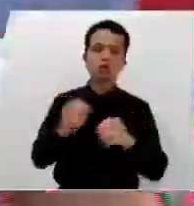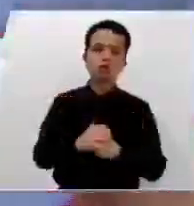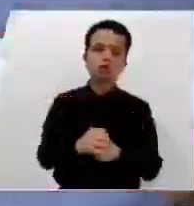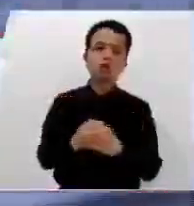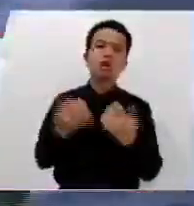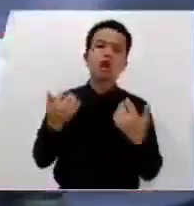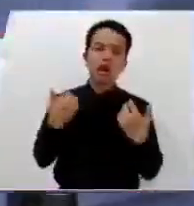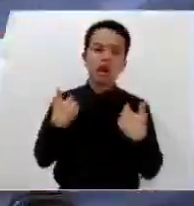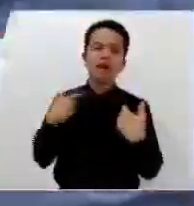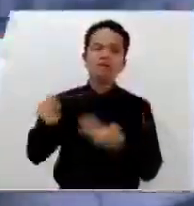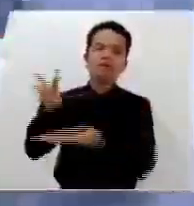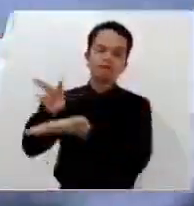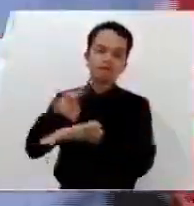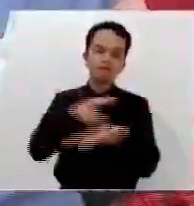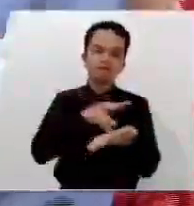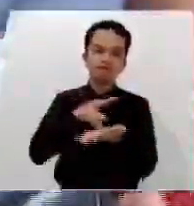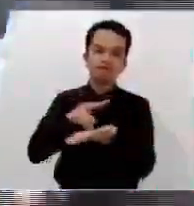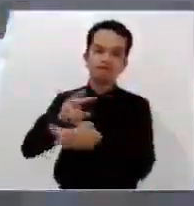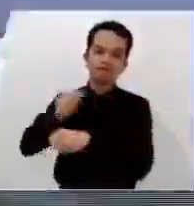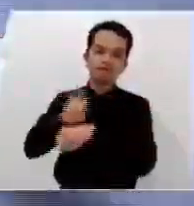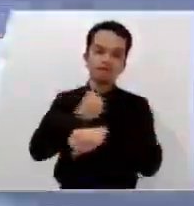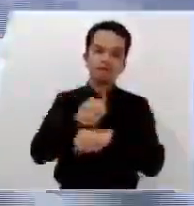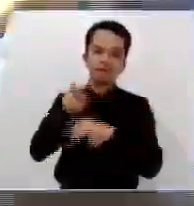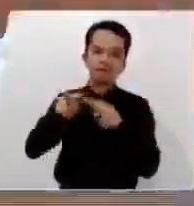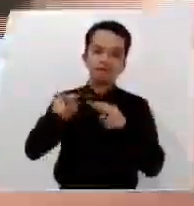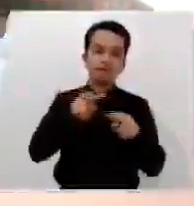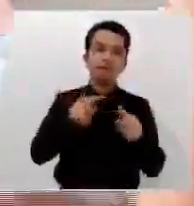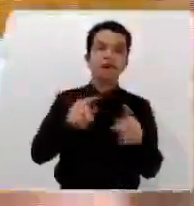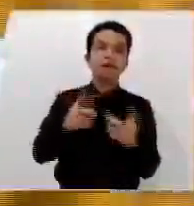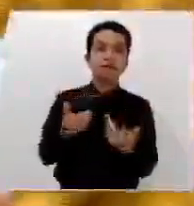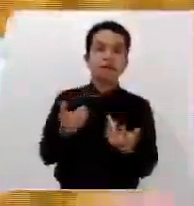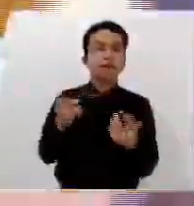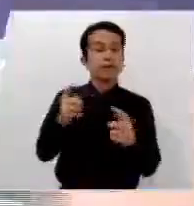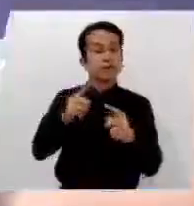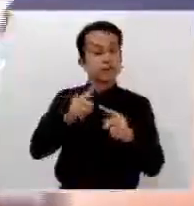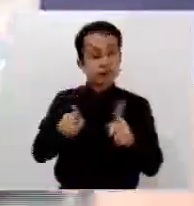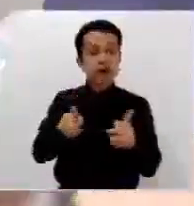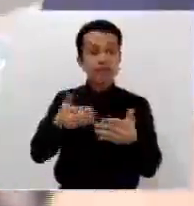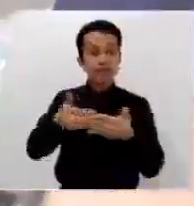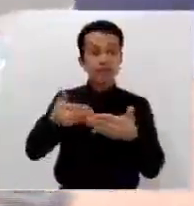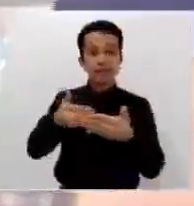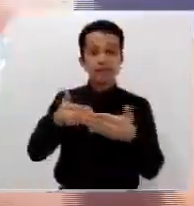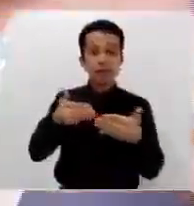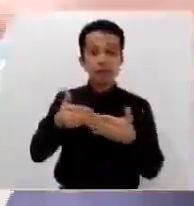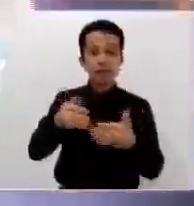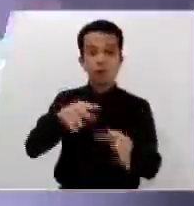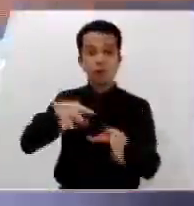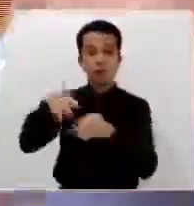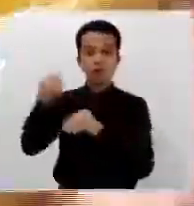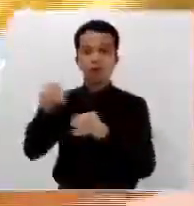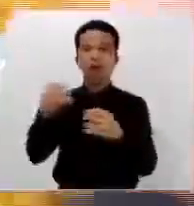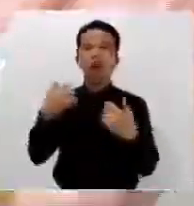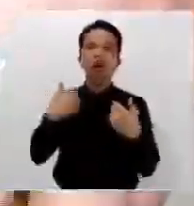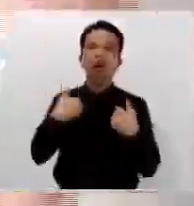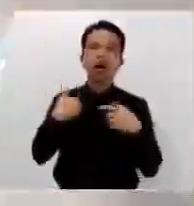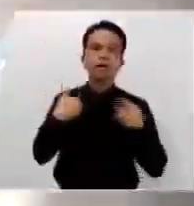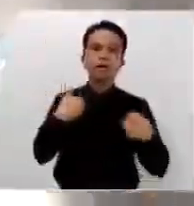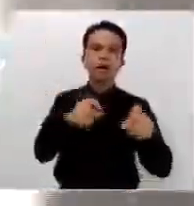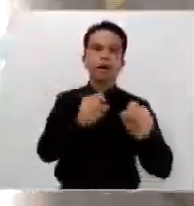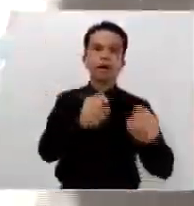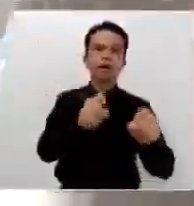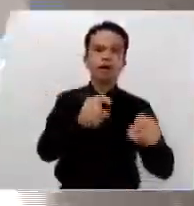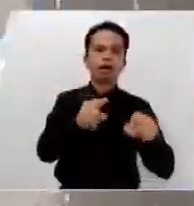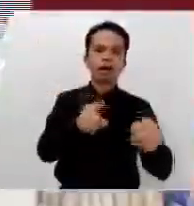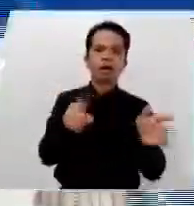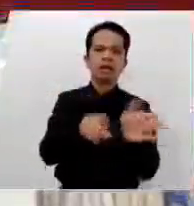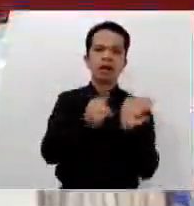ng bentahan ng paputok sa Taktak Road, Antipolo. Pero bago makaalis ang mga pulis, nadiskubring may nagtitinda pala ng illegal na paputok